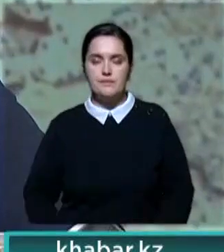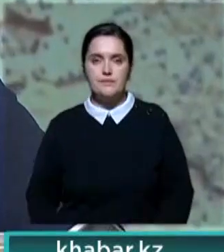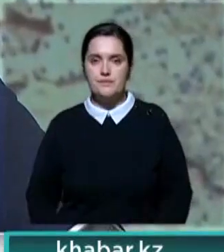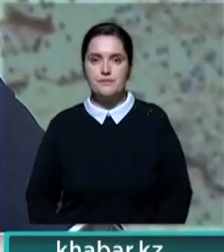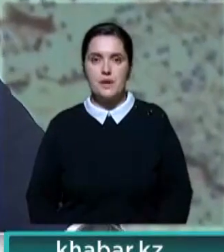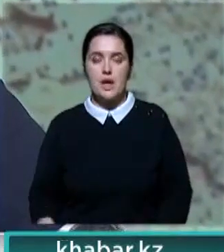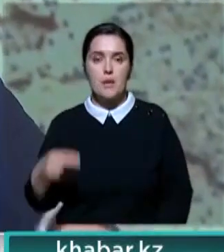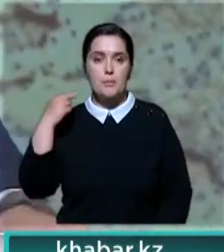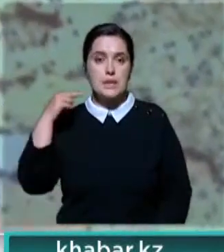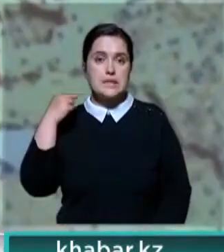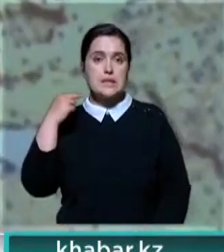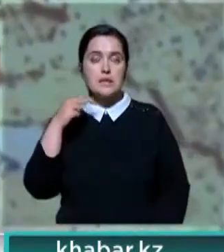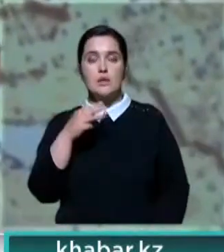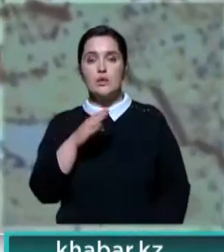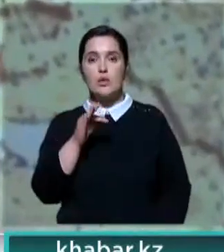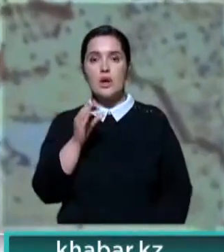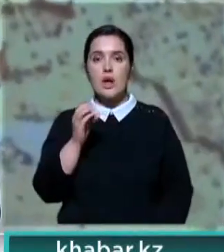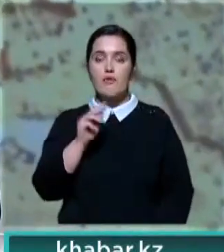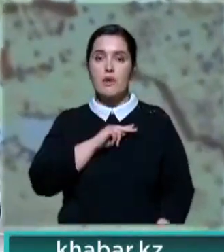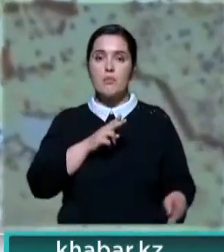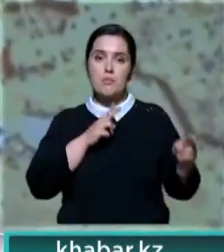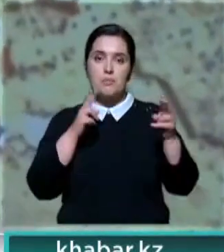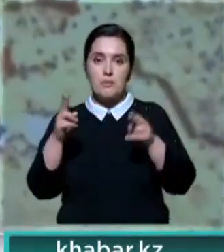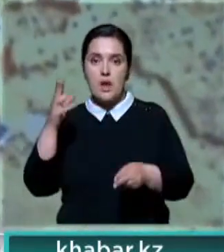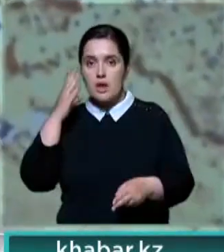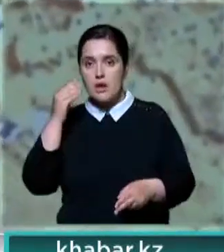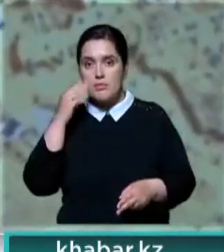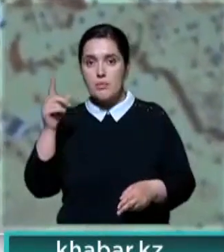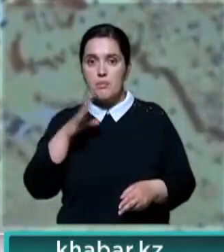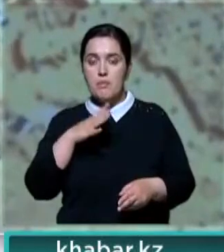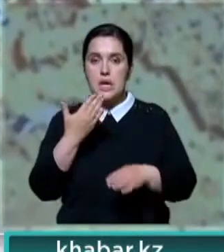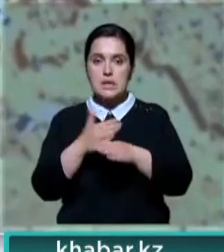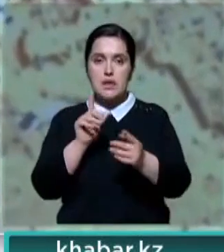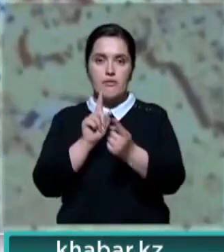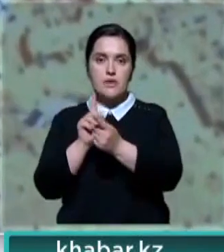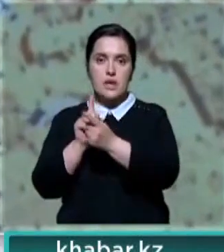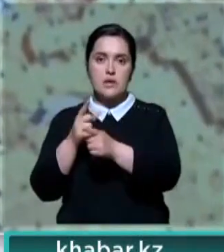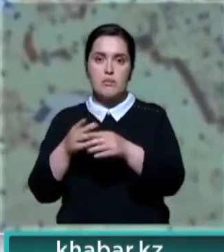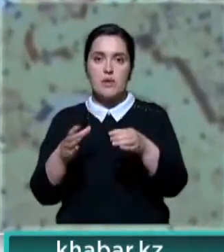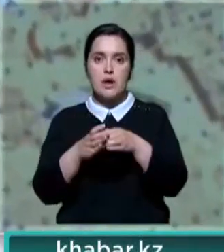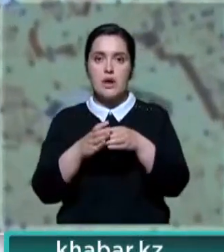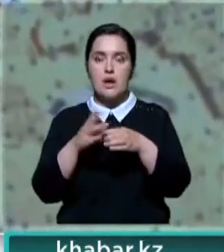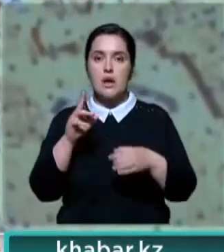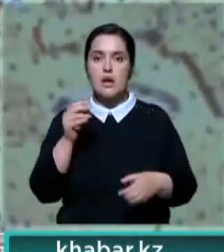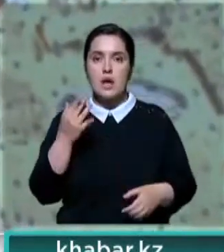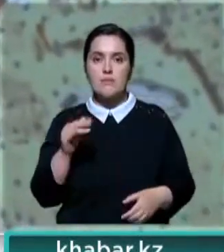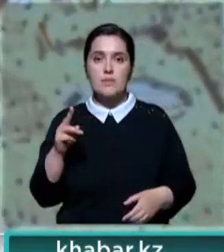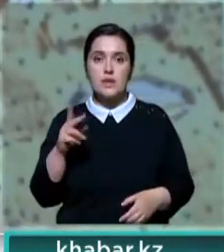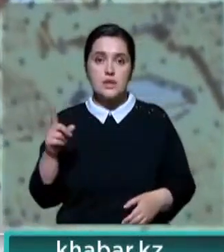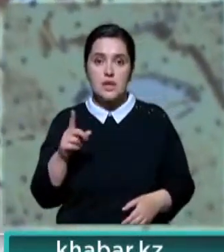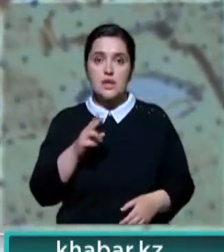другим темам президент кошмар такая с рабочая поездка прибыл в алматы где он провел отдельной встречи с основателями компании